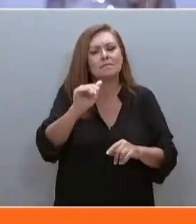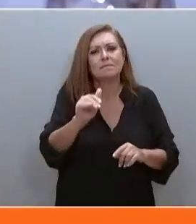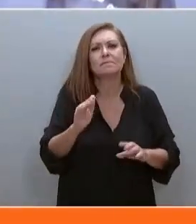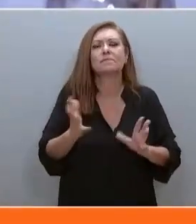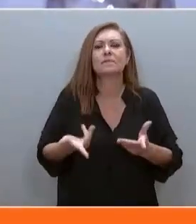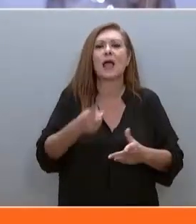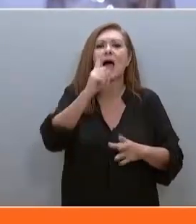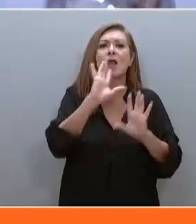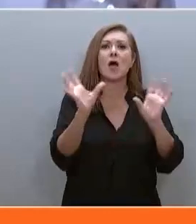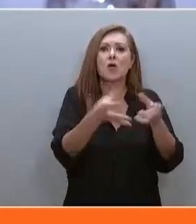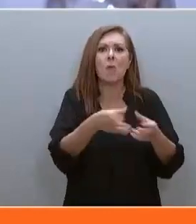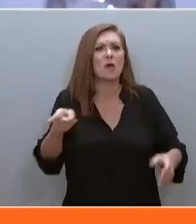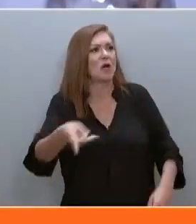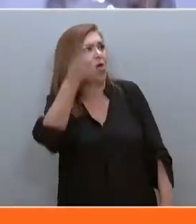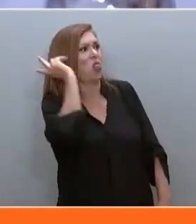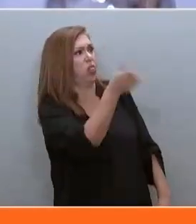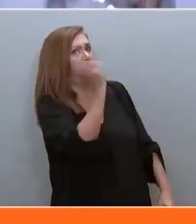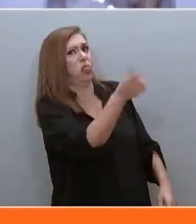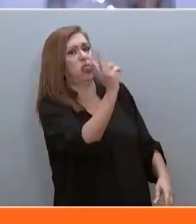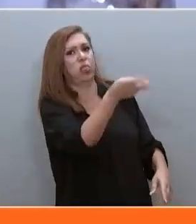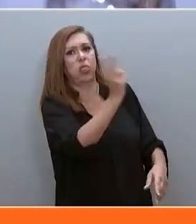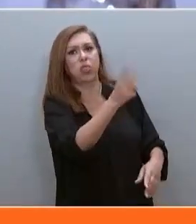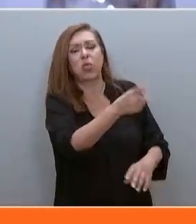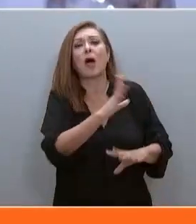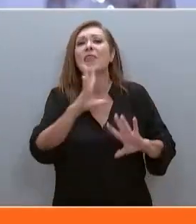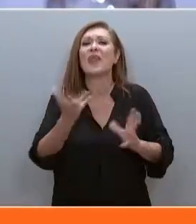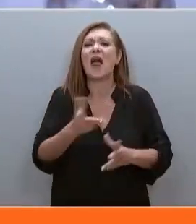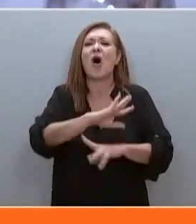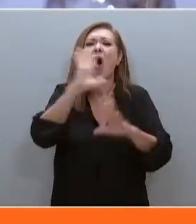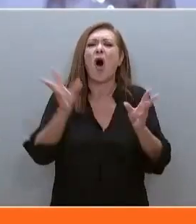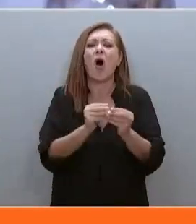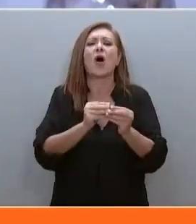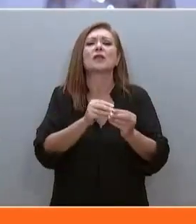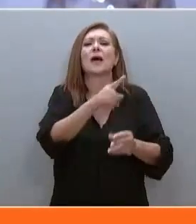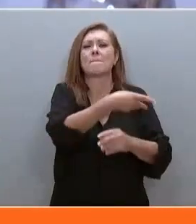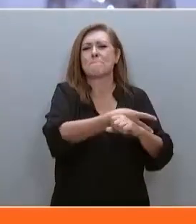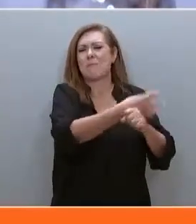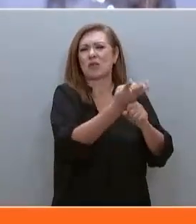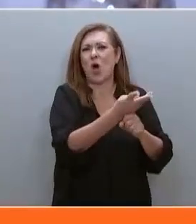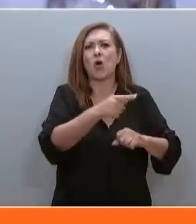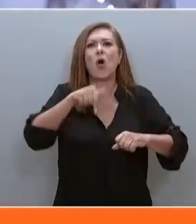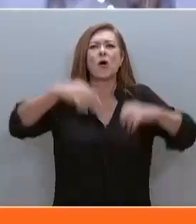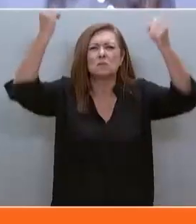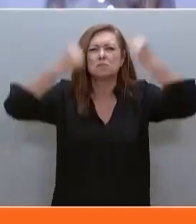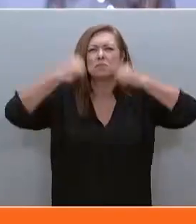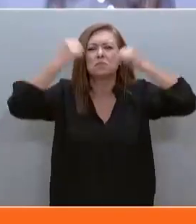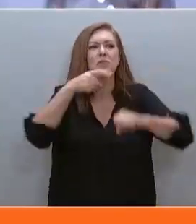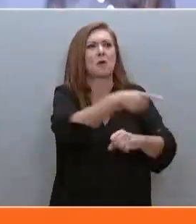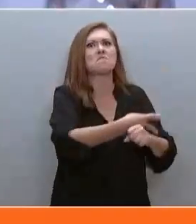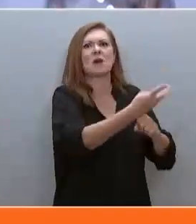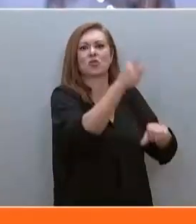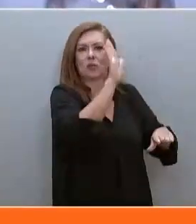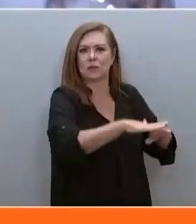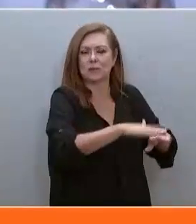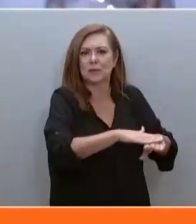οποίο επικρίνεται με σφοδρότητα για σχεδόν όλα τα δεινά του τόπου, όπως είναι το ΠΑΣΟΚ, και με ένα άλλο που τον επικεφαλής του τον αποπέμψατε